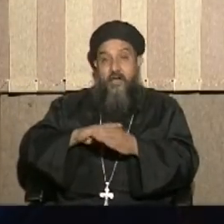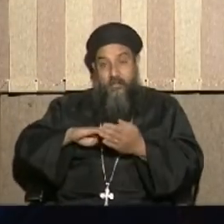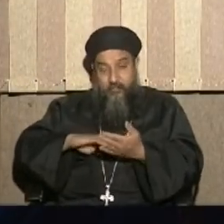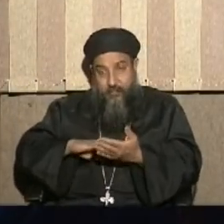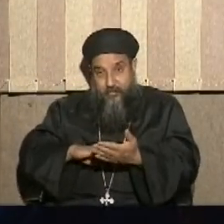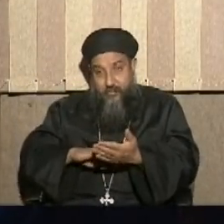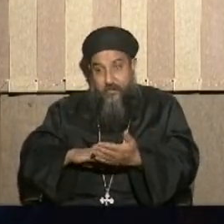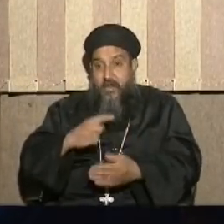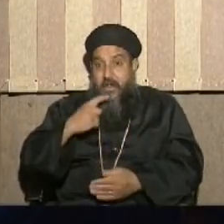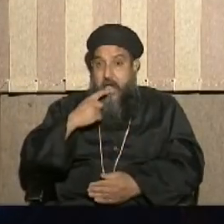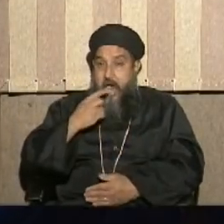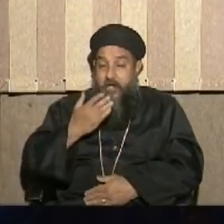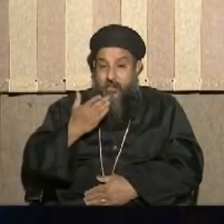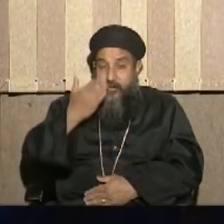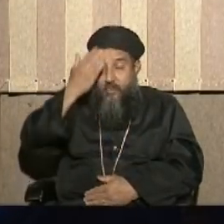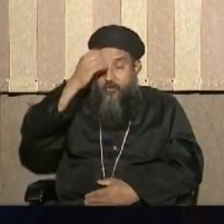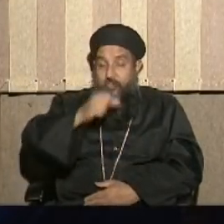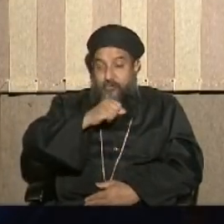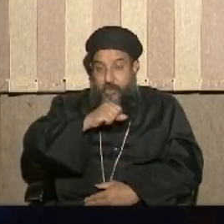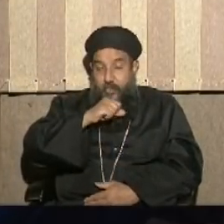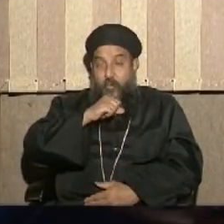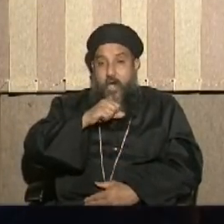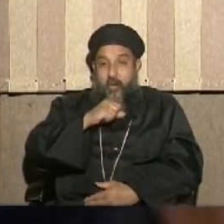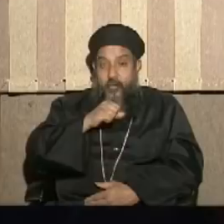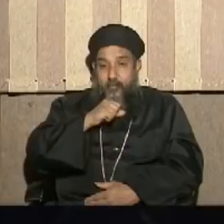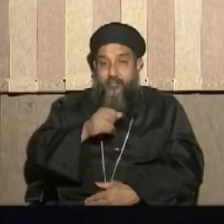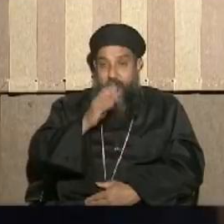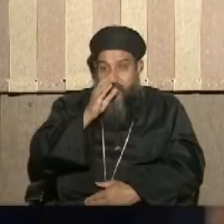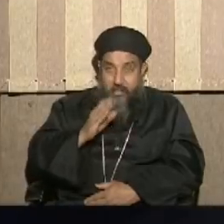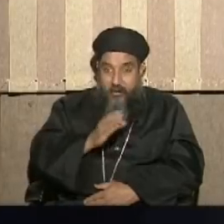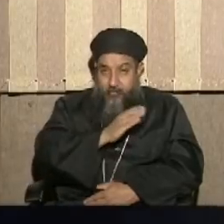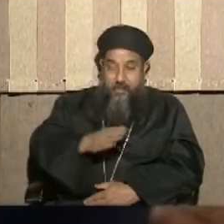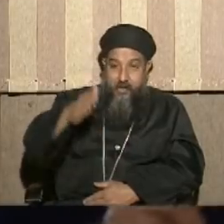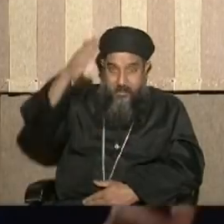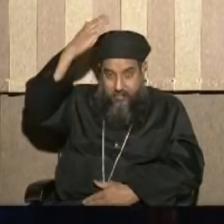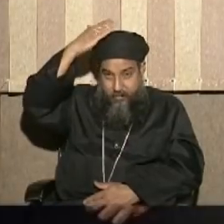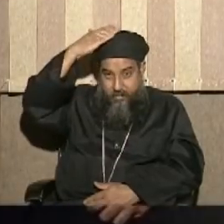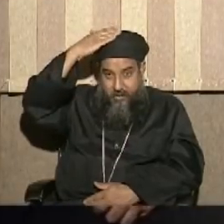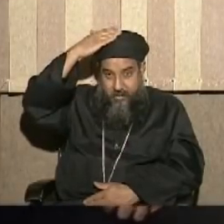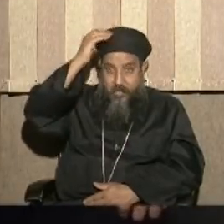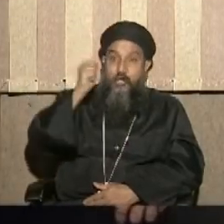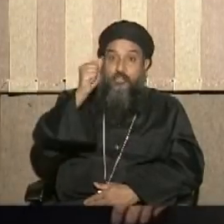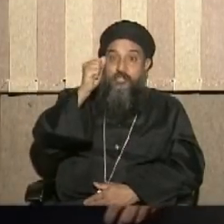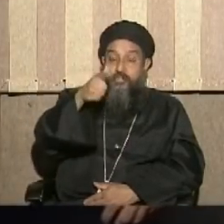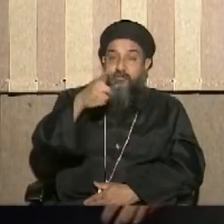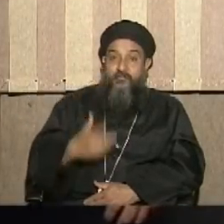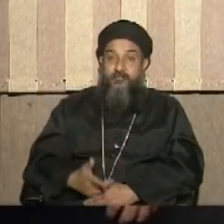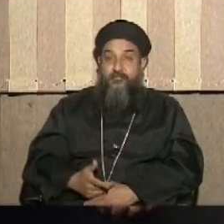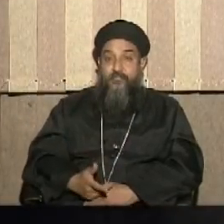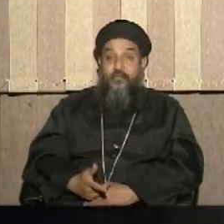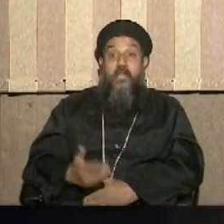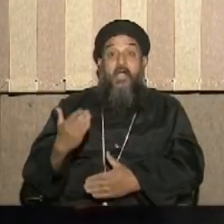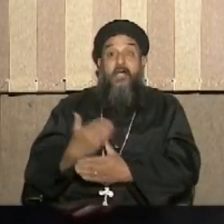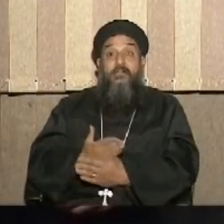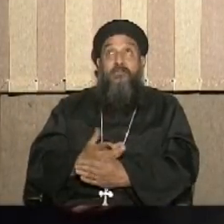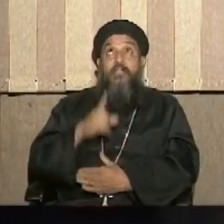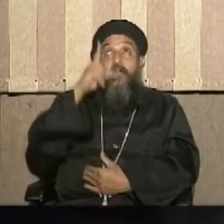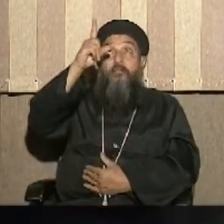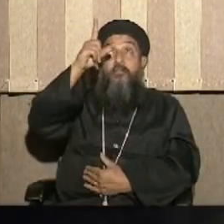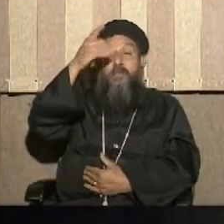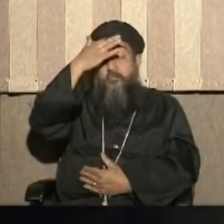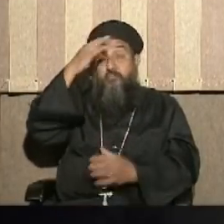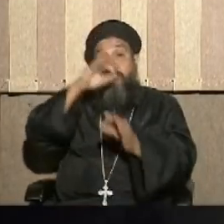وخدمتوني في كبري وشيخوختي الله يبارككم شد حيلك يا ابانا عشان ربنا